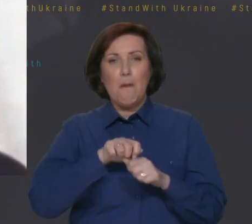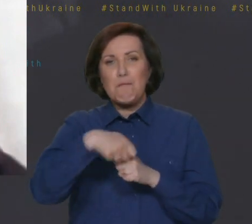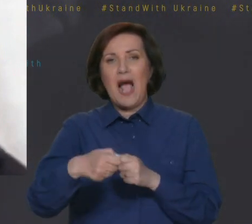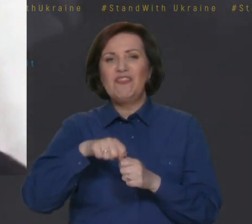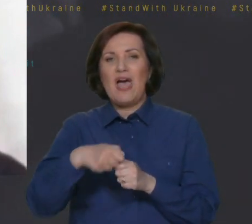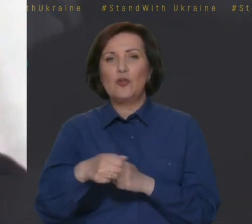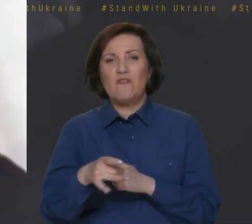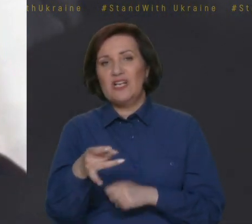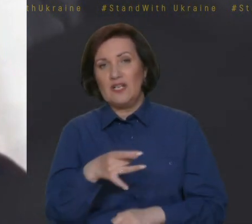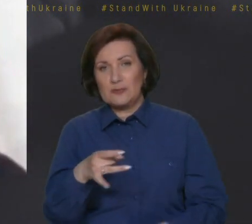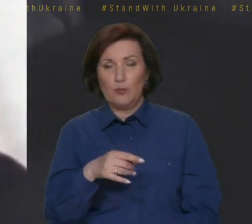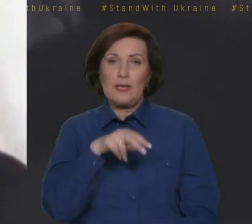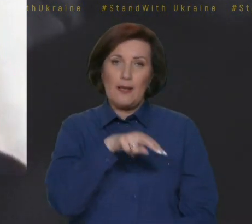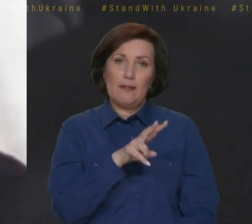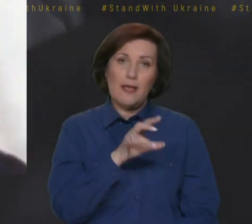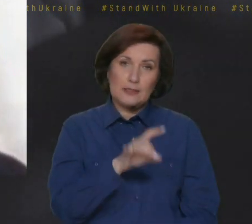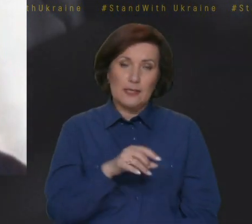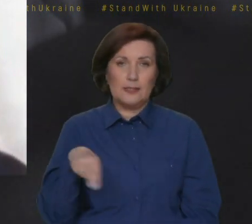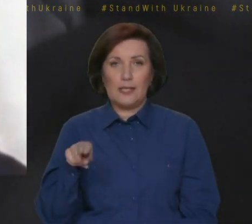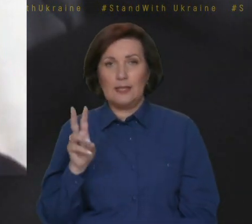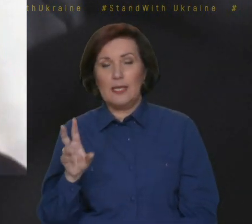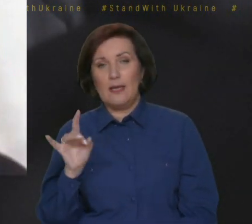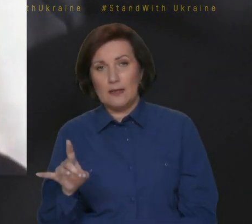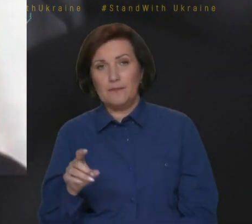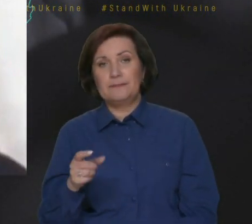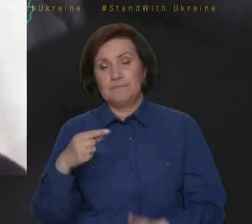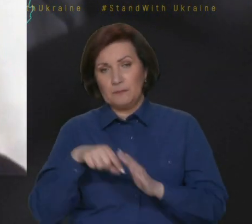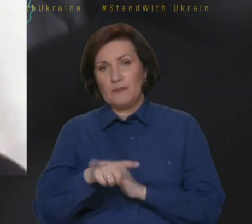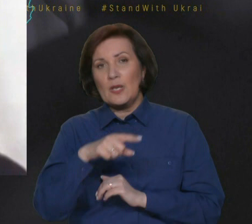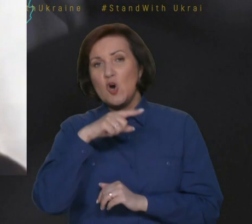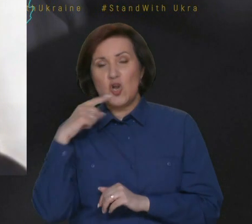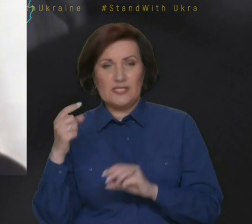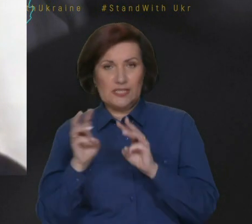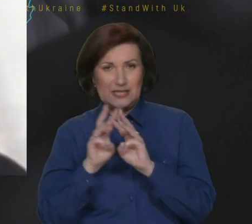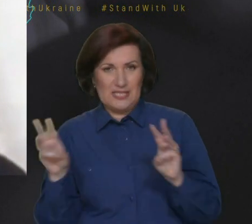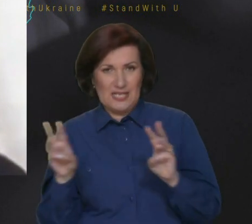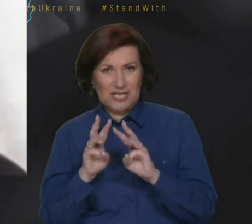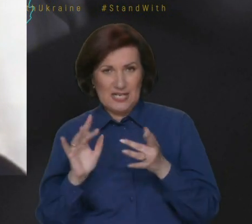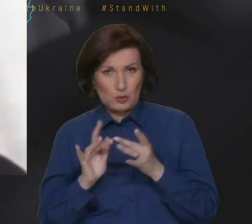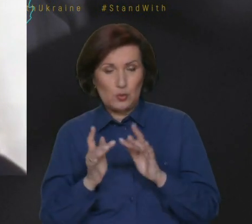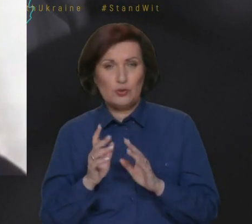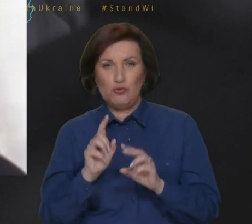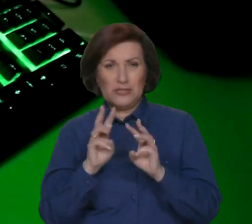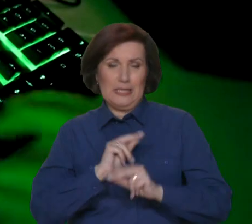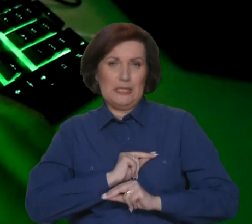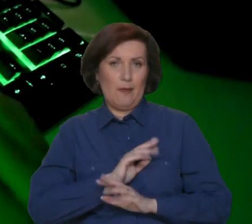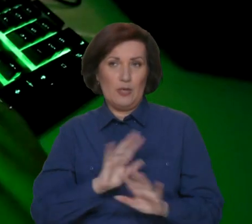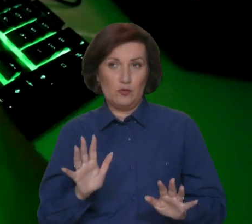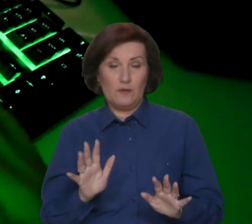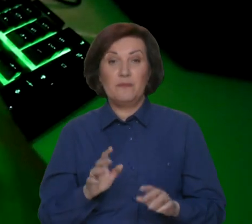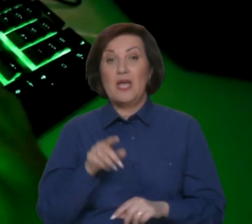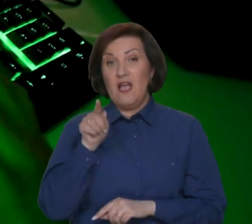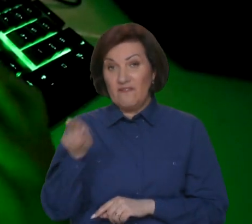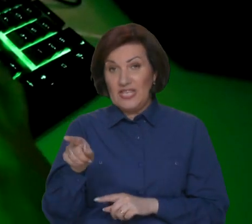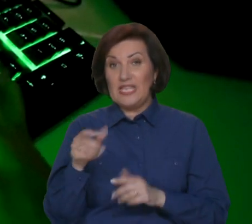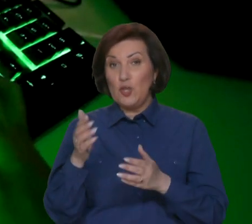республік ДНР та ЛНР та відповідно російських ресурсів, щоб ці сайти не працювали. Крім того, він та